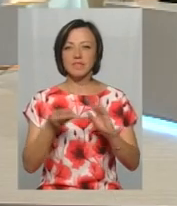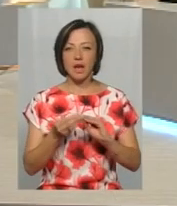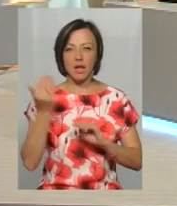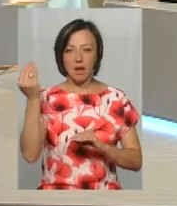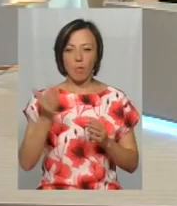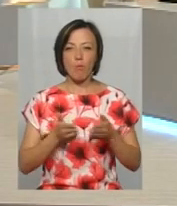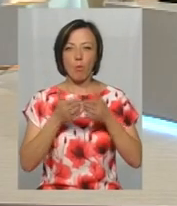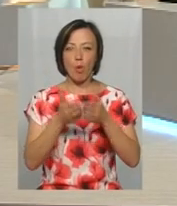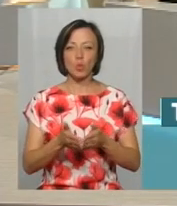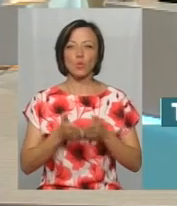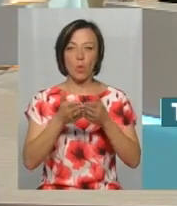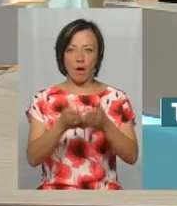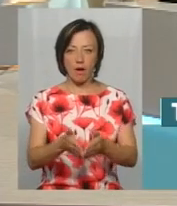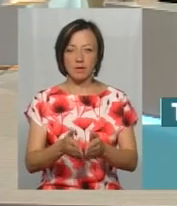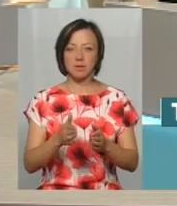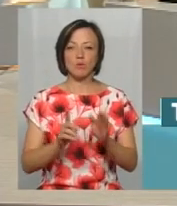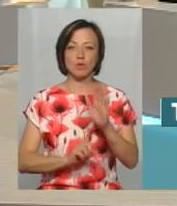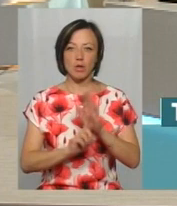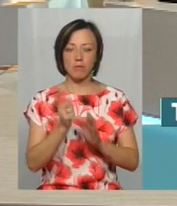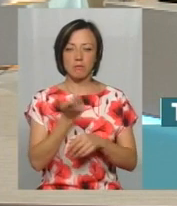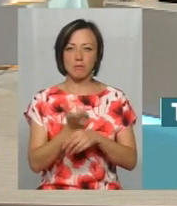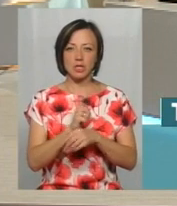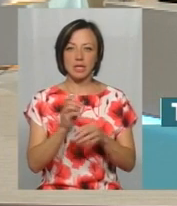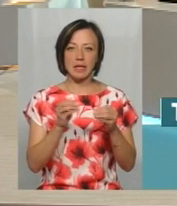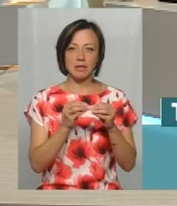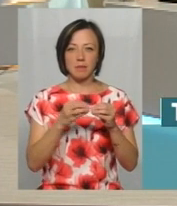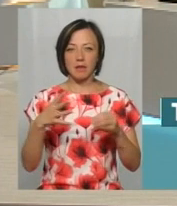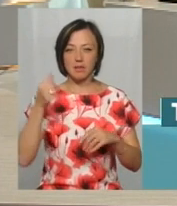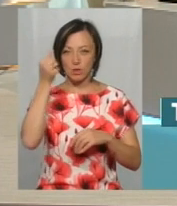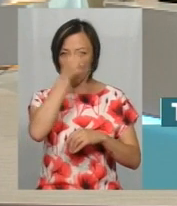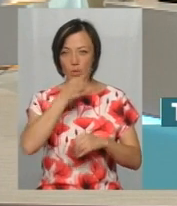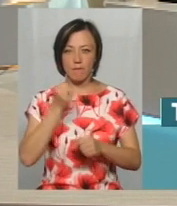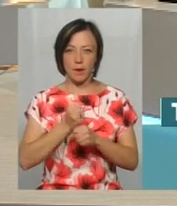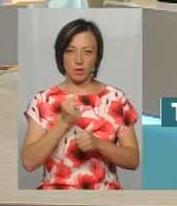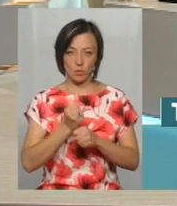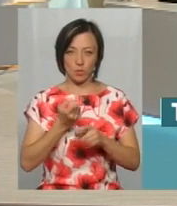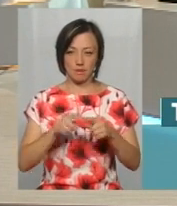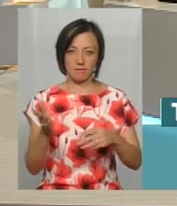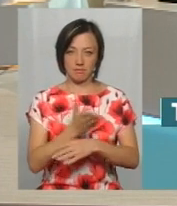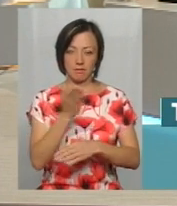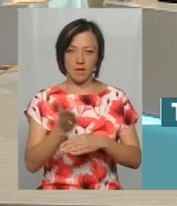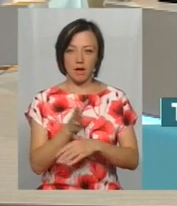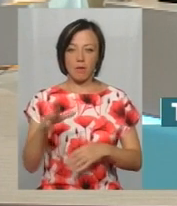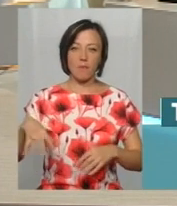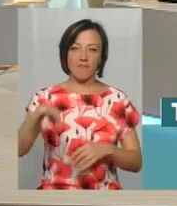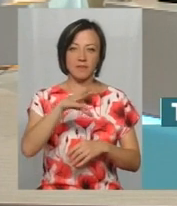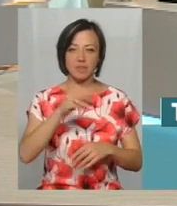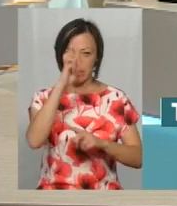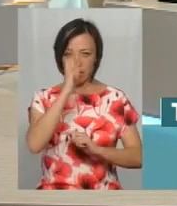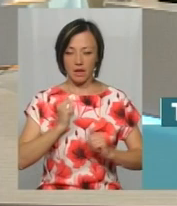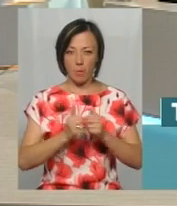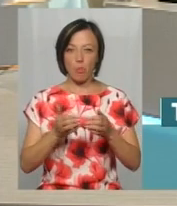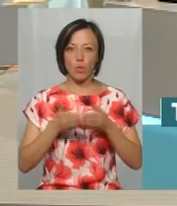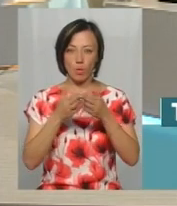почали на цьому ринку вже більше 10-15 років працювати. І в них по всій Португалії встановлена